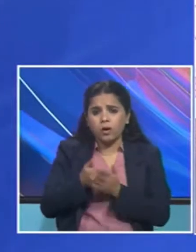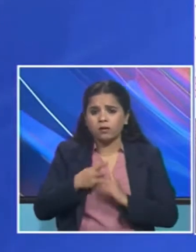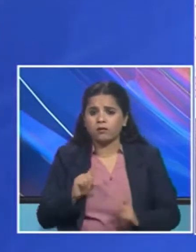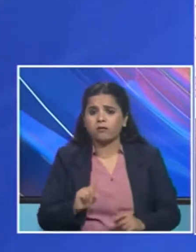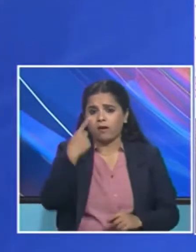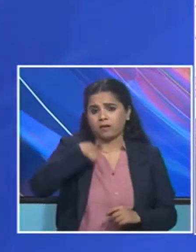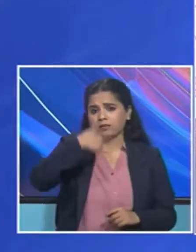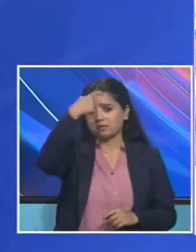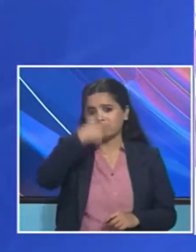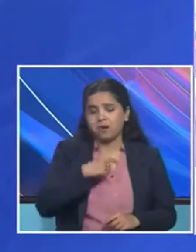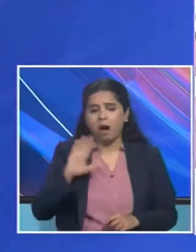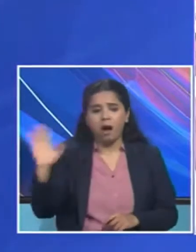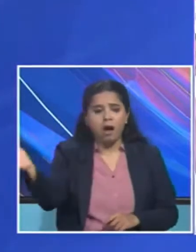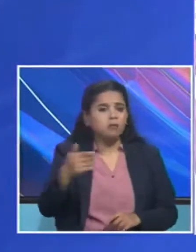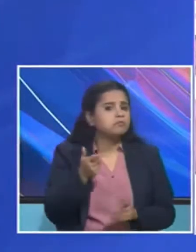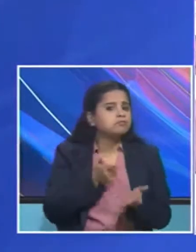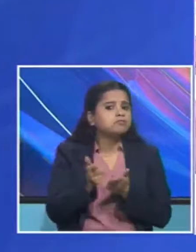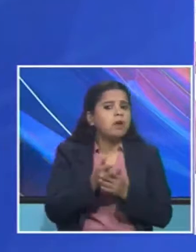बेटी थी।